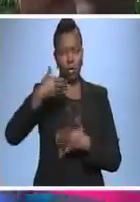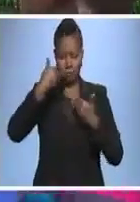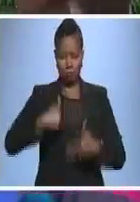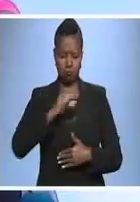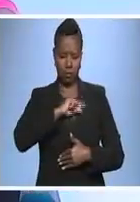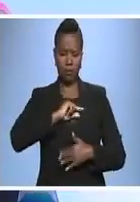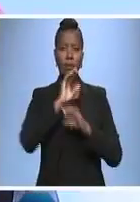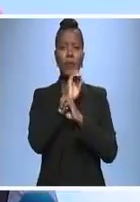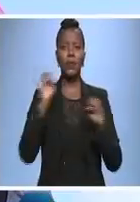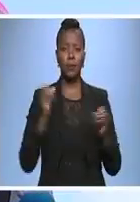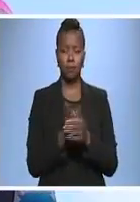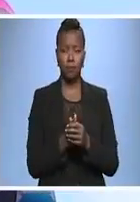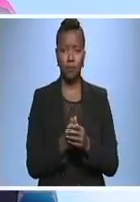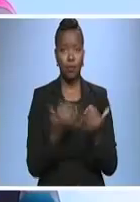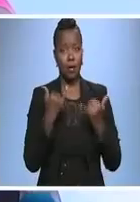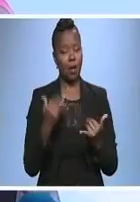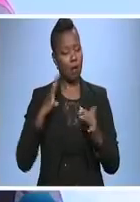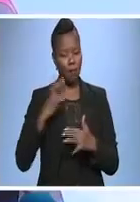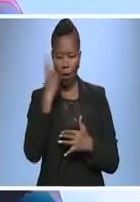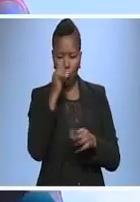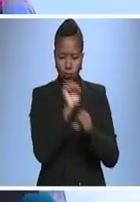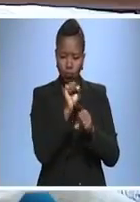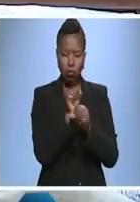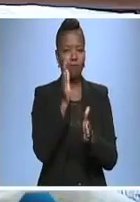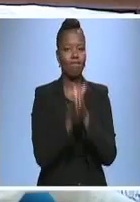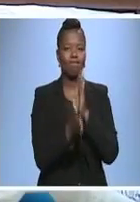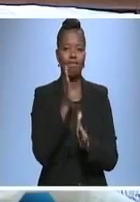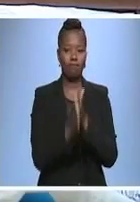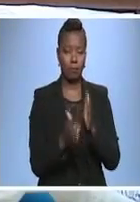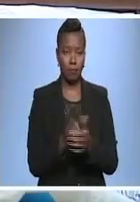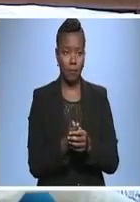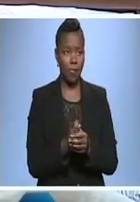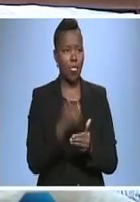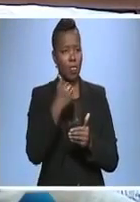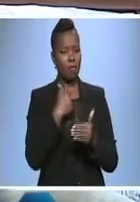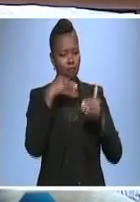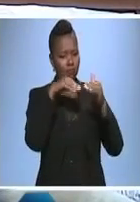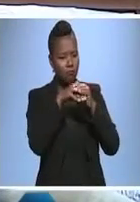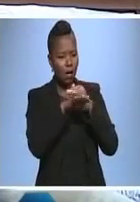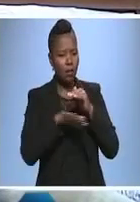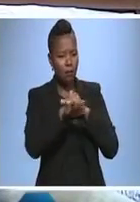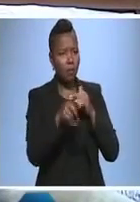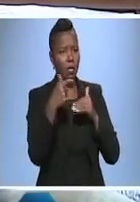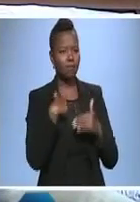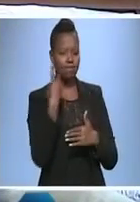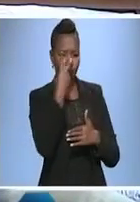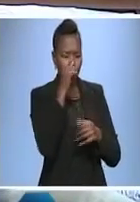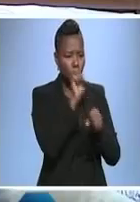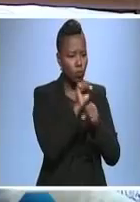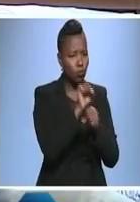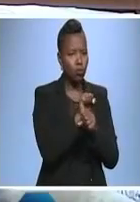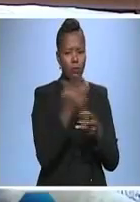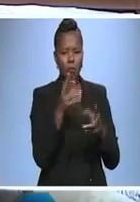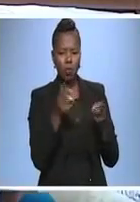umsulwa. Okwamanje akufunayo ukuthola umsebenzi. Uma ufika mhlawumbe kwezinye indawo ukuthi uyobheka kuyimisebenzi